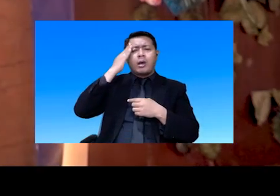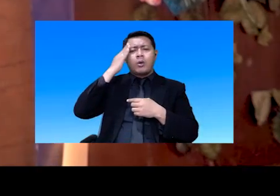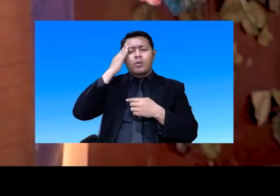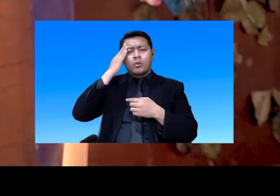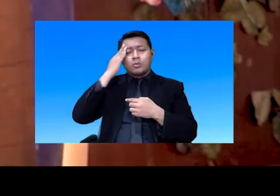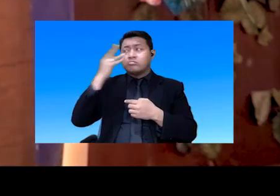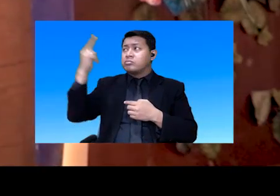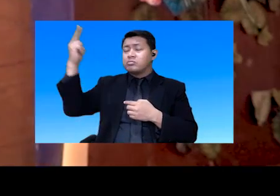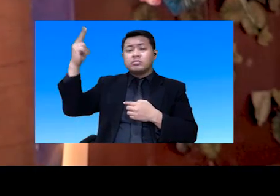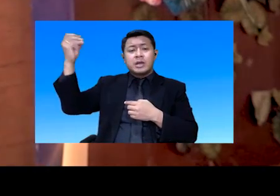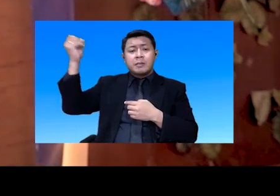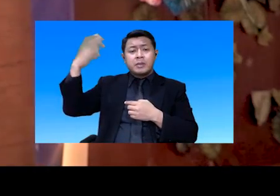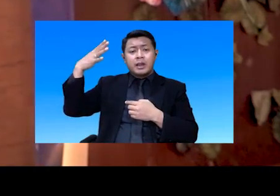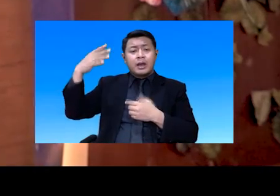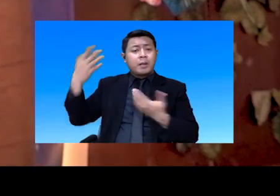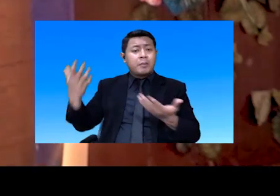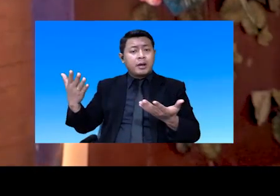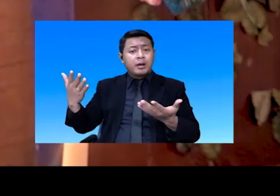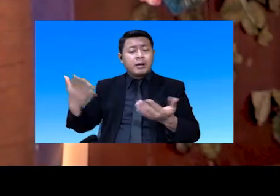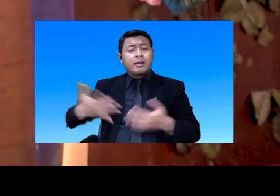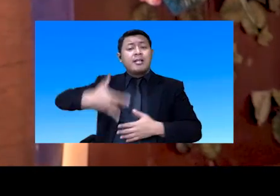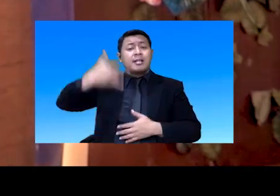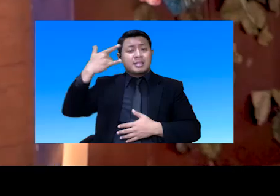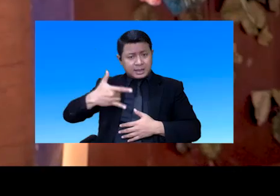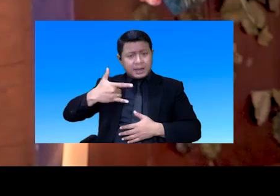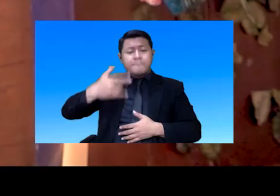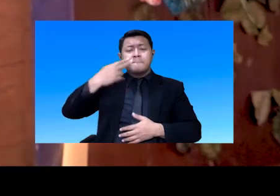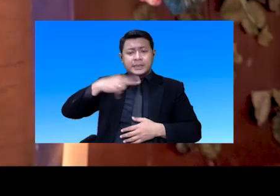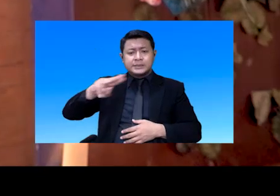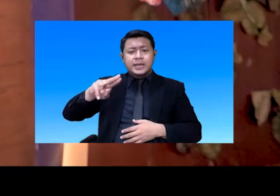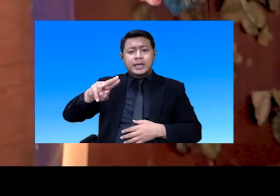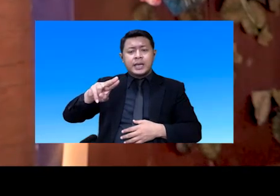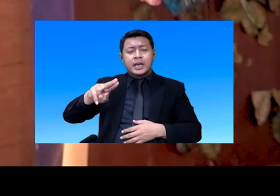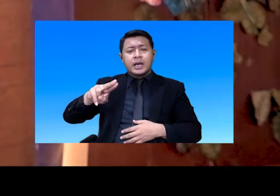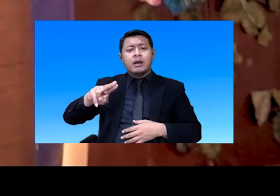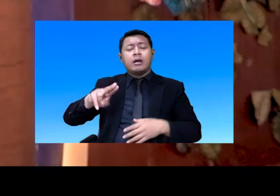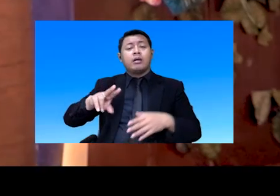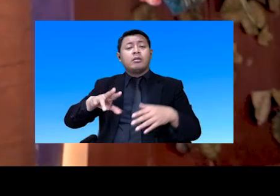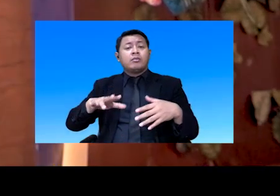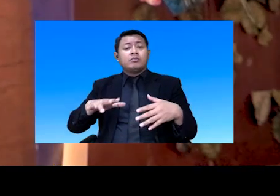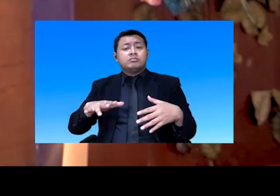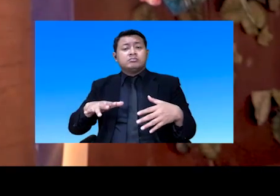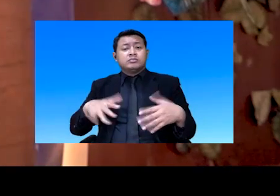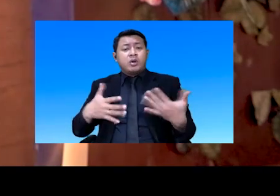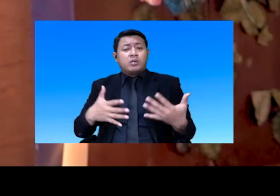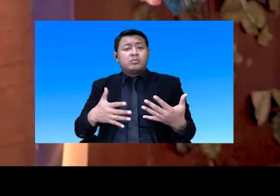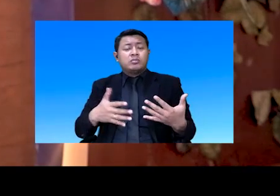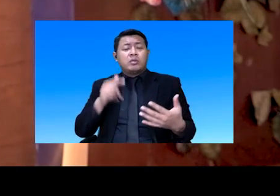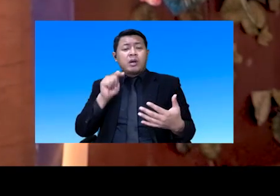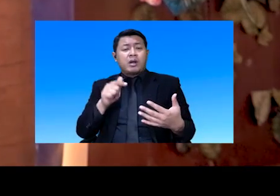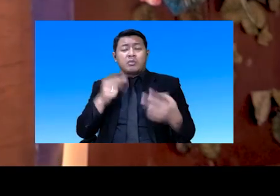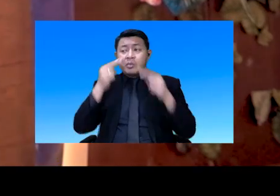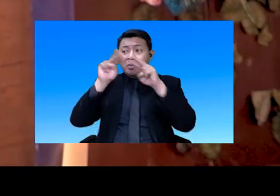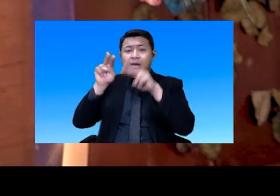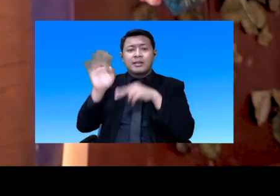Dia hanya mengatakan, tetaplah percaya walaupun tidak melihat.